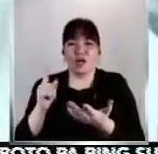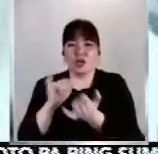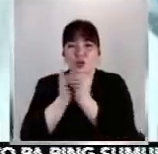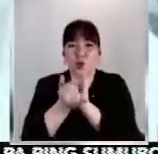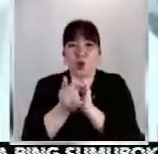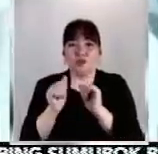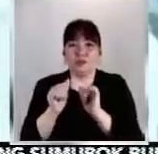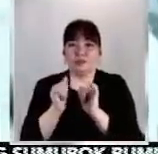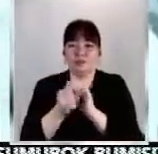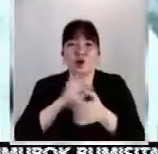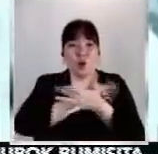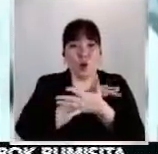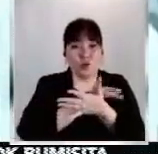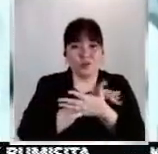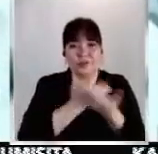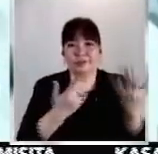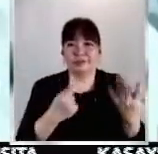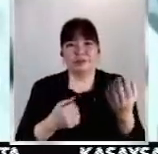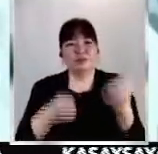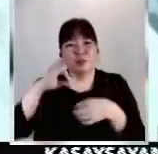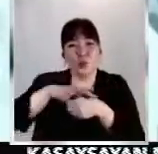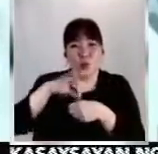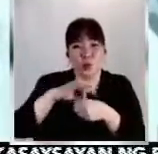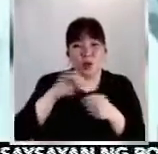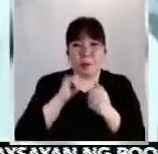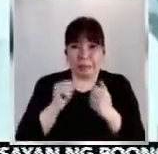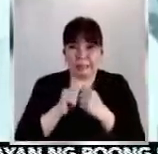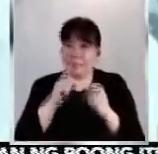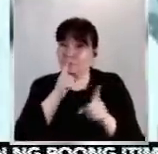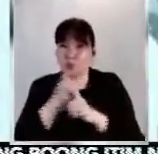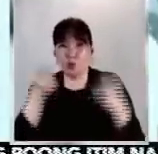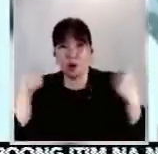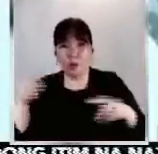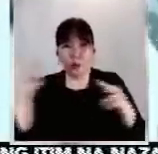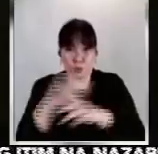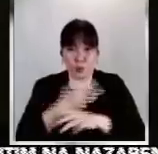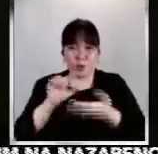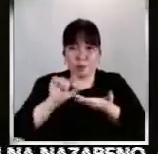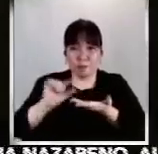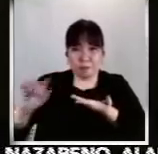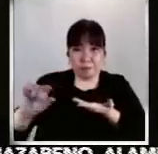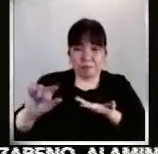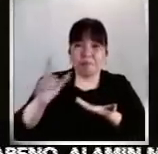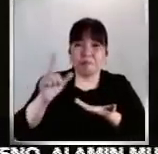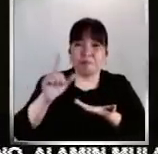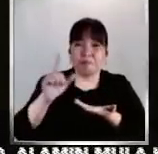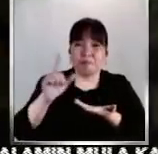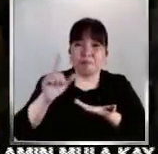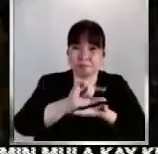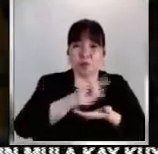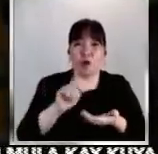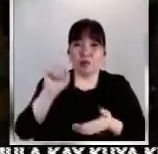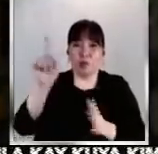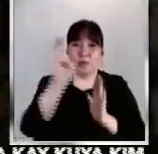of war scenario, we may be compelled to allocate 1 billion. Kabilang na ngayon sa magiging